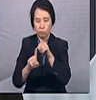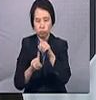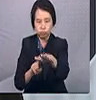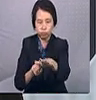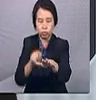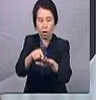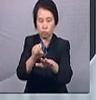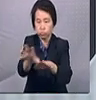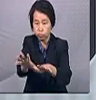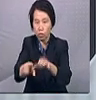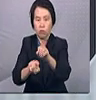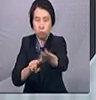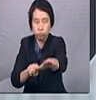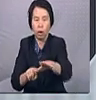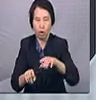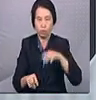question.